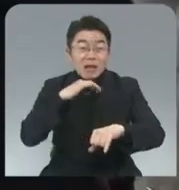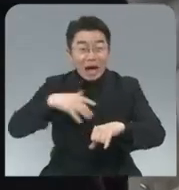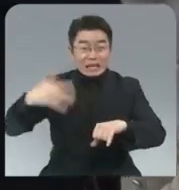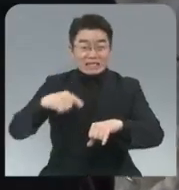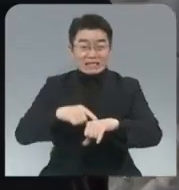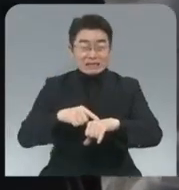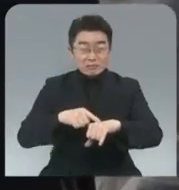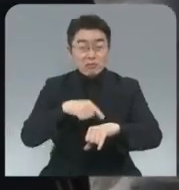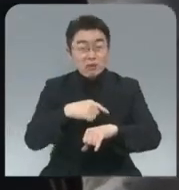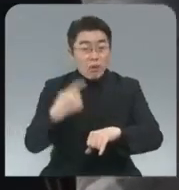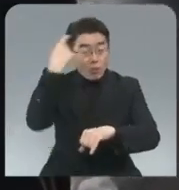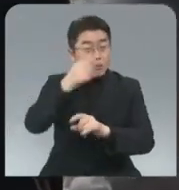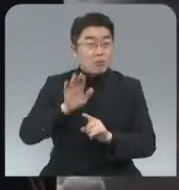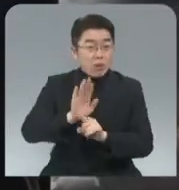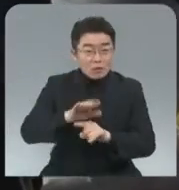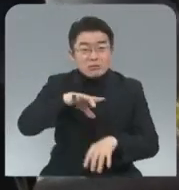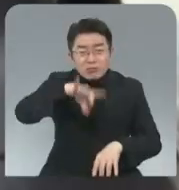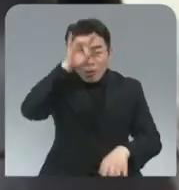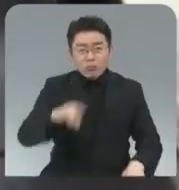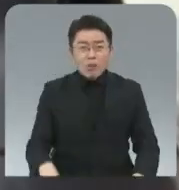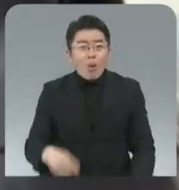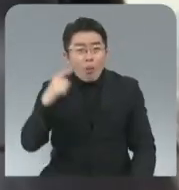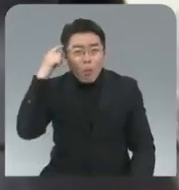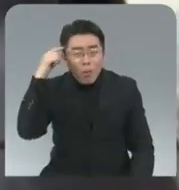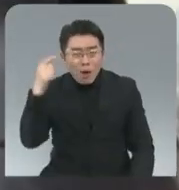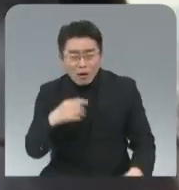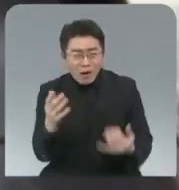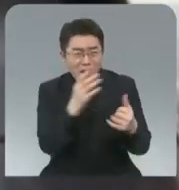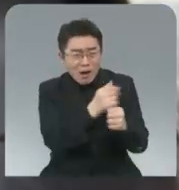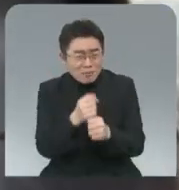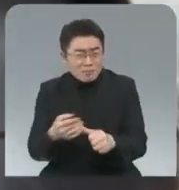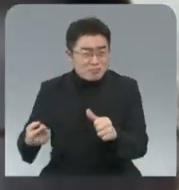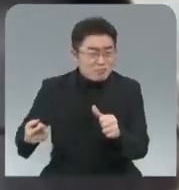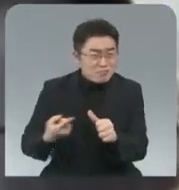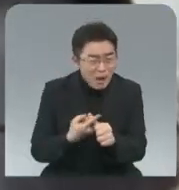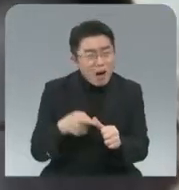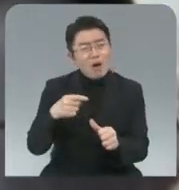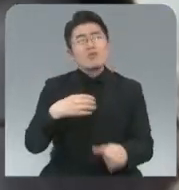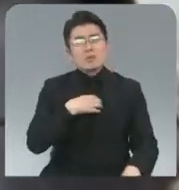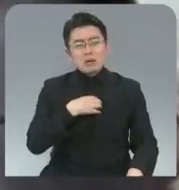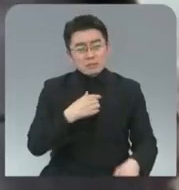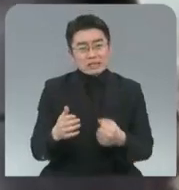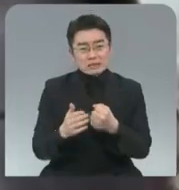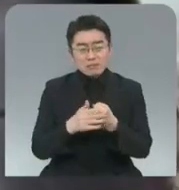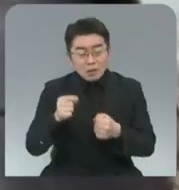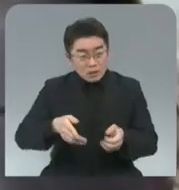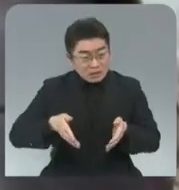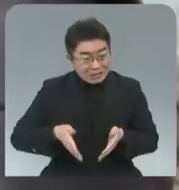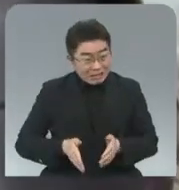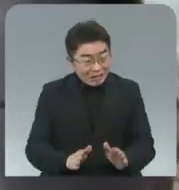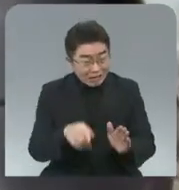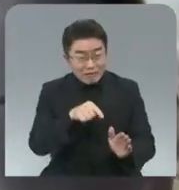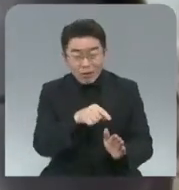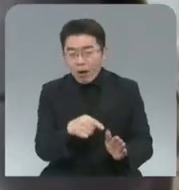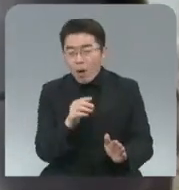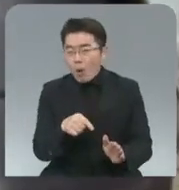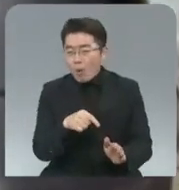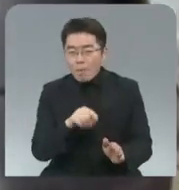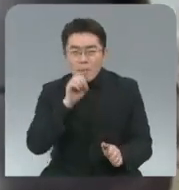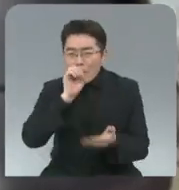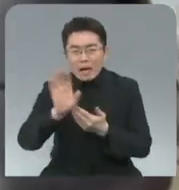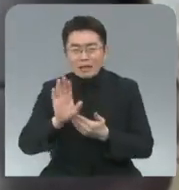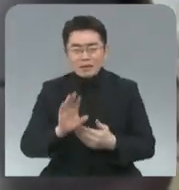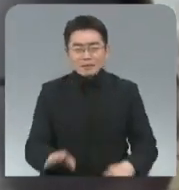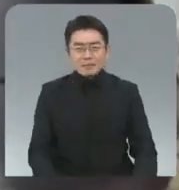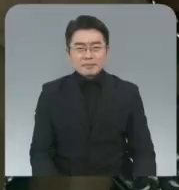công bố trên đài truyền hình trung ương miền Bắc nơi mọi người dân trên cả nước này đều xem việc truyền thông miền Bắc Công bố hình ảnh con cái ở độ tuổi vị thành